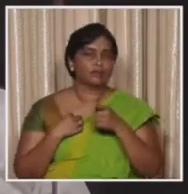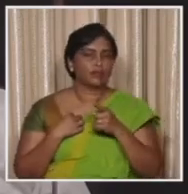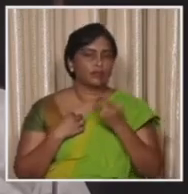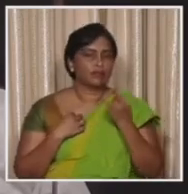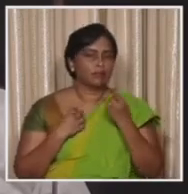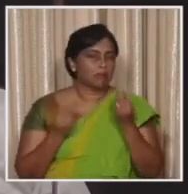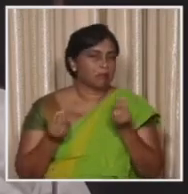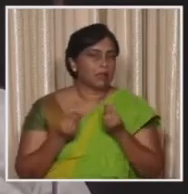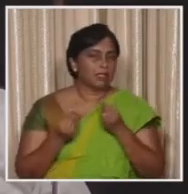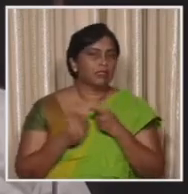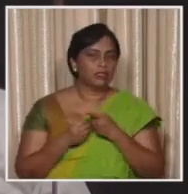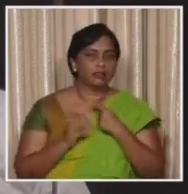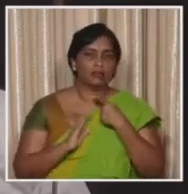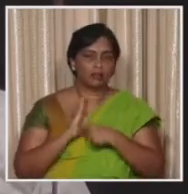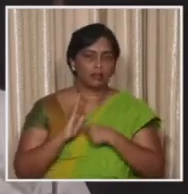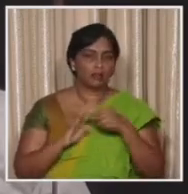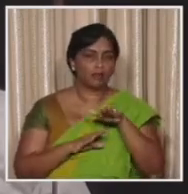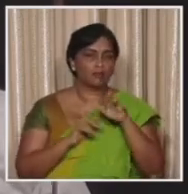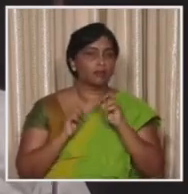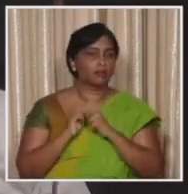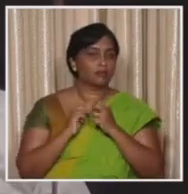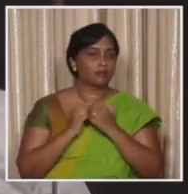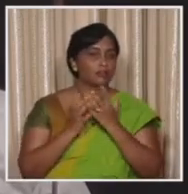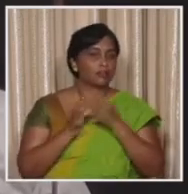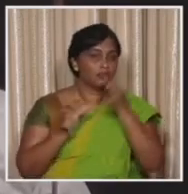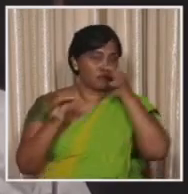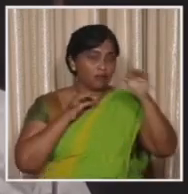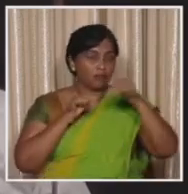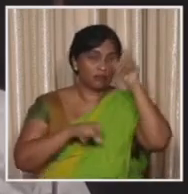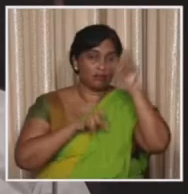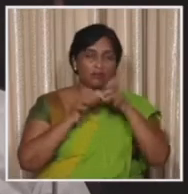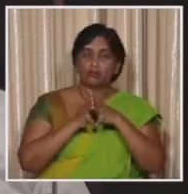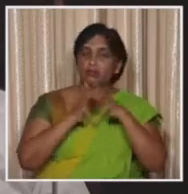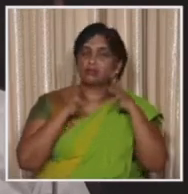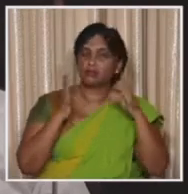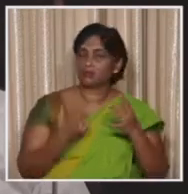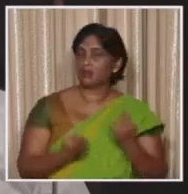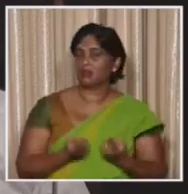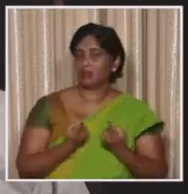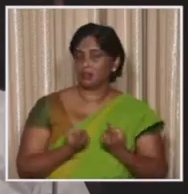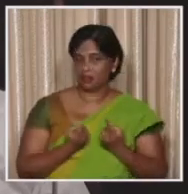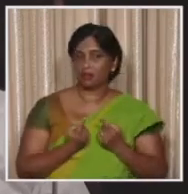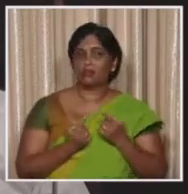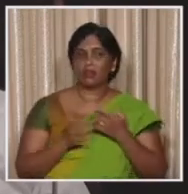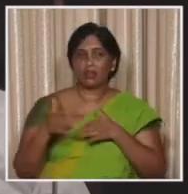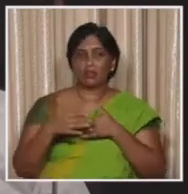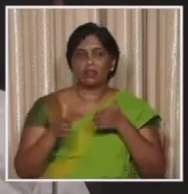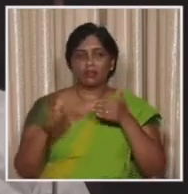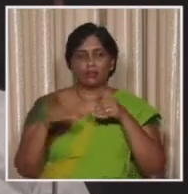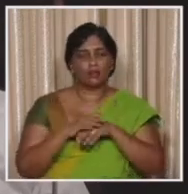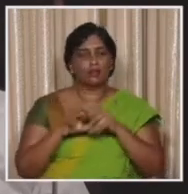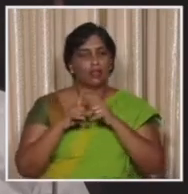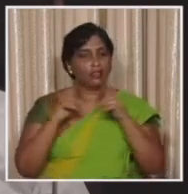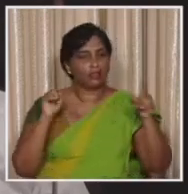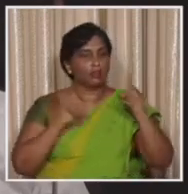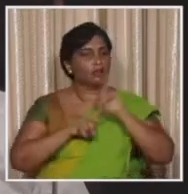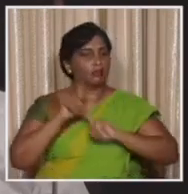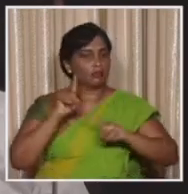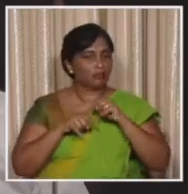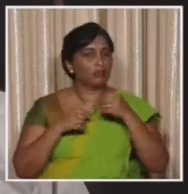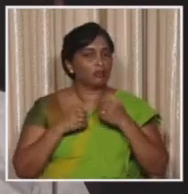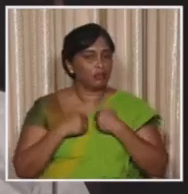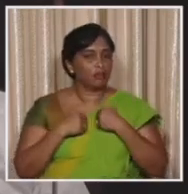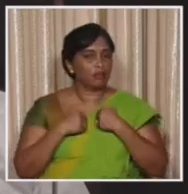මදි. ඒ නිසා මේ ලංකාවේ ඉඩම් ප්‍රශ්නේ විසඳගන්න මිනින්දෝරුන්ගේ විශාල අඩුවක් රටේ තියෙනවා. අපි මේ කැබිනට් වේදී දීර්ඝ වශයෙන් සාකච්ඡා කරා.